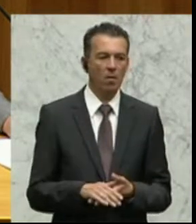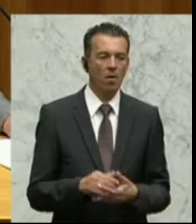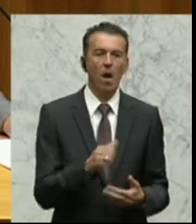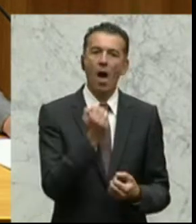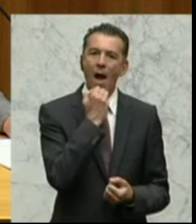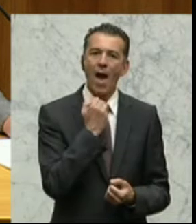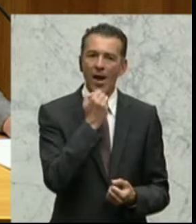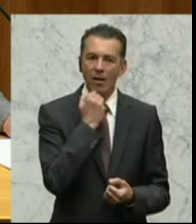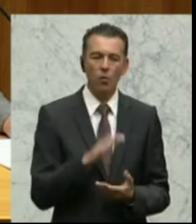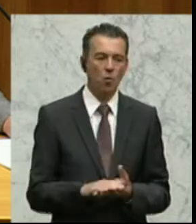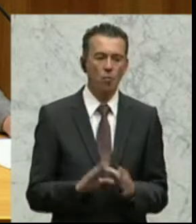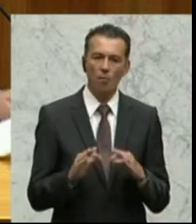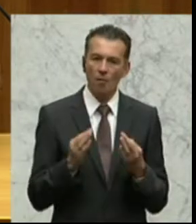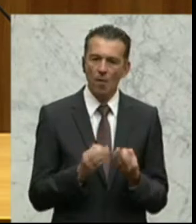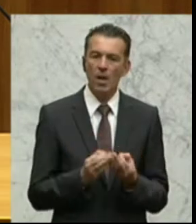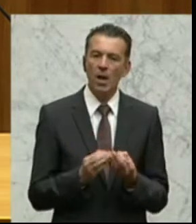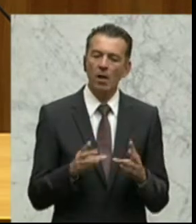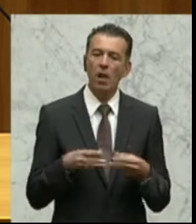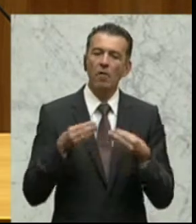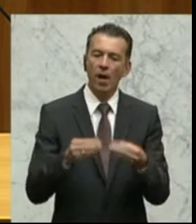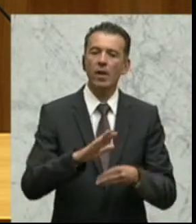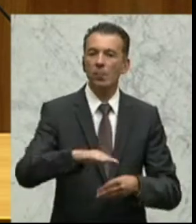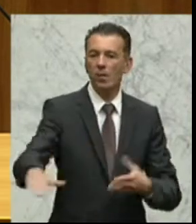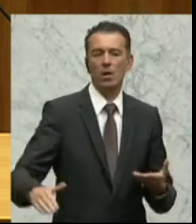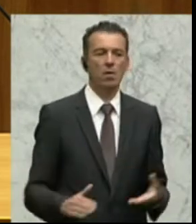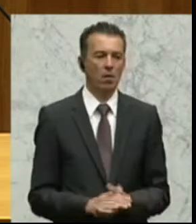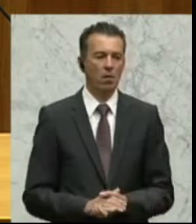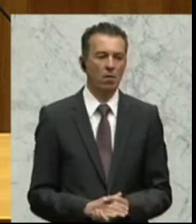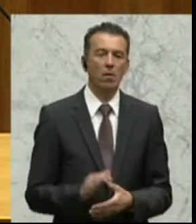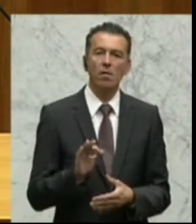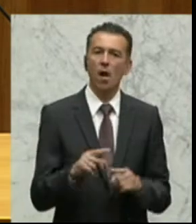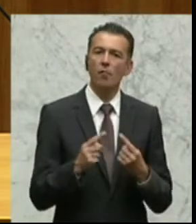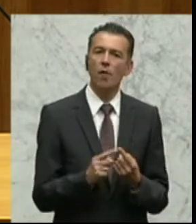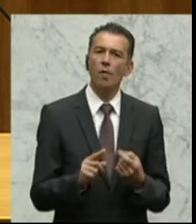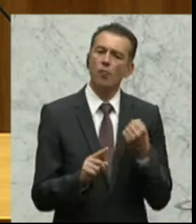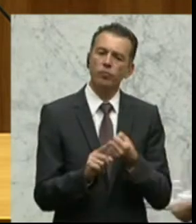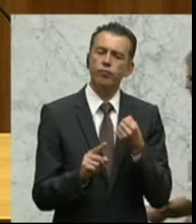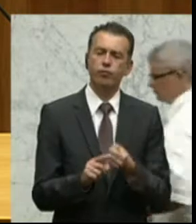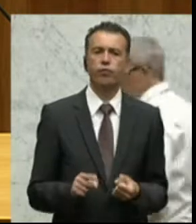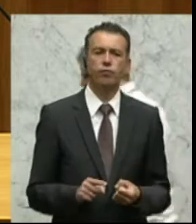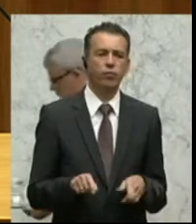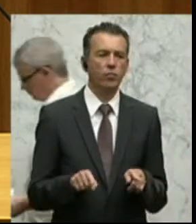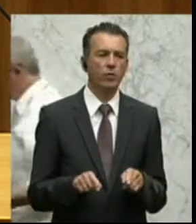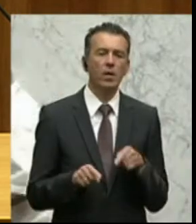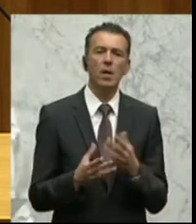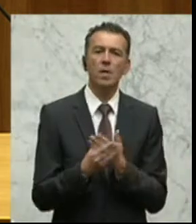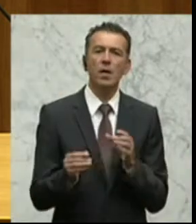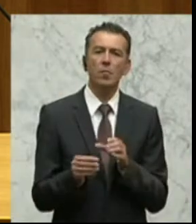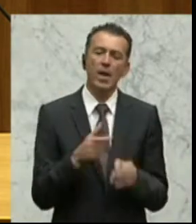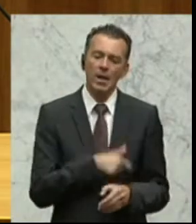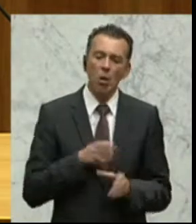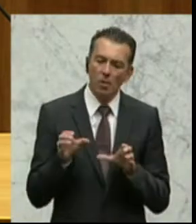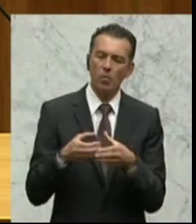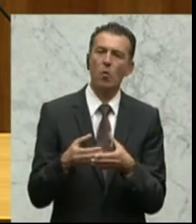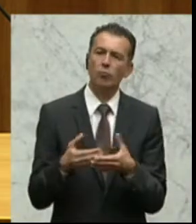Familie, Kindeskinder, Kinder weitergegeben werden. Dafür werden wir eintreten, dafür werden wir in dieser Expertenkommission eintreten. Und Sie können sich